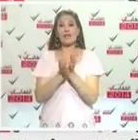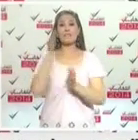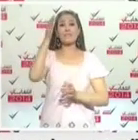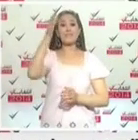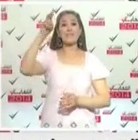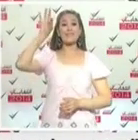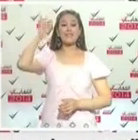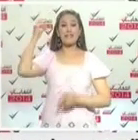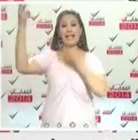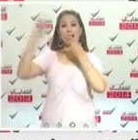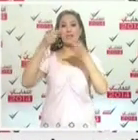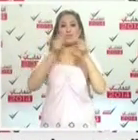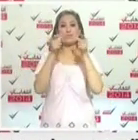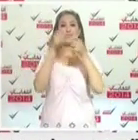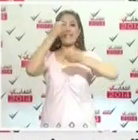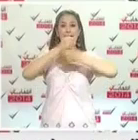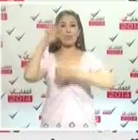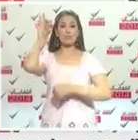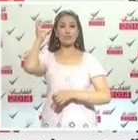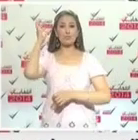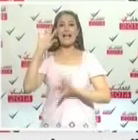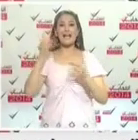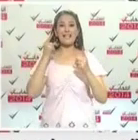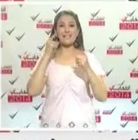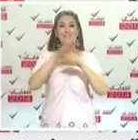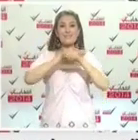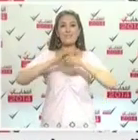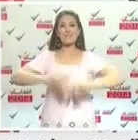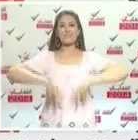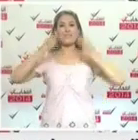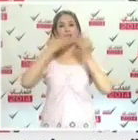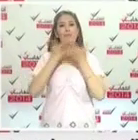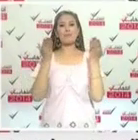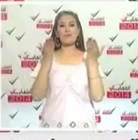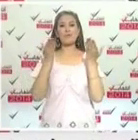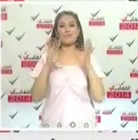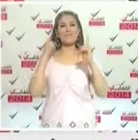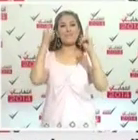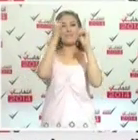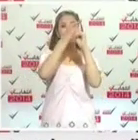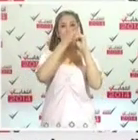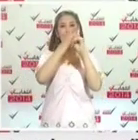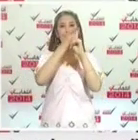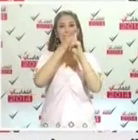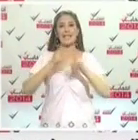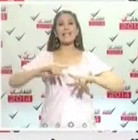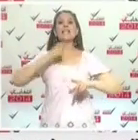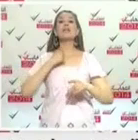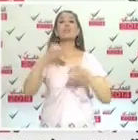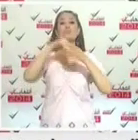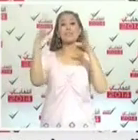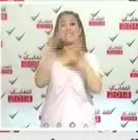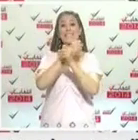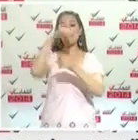المستثمرين يرجعوا للبلاد ويستثمر في البلاد باش الناس العيشه تعهم تولي خير اذا كان تحب تونس